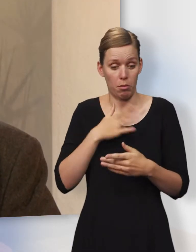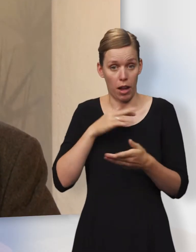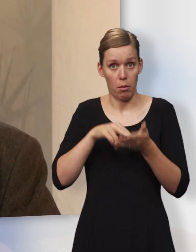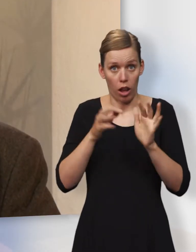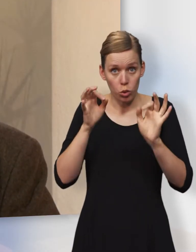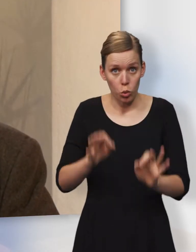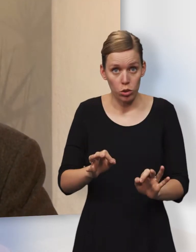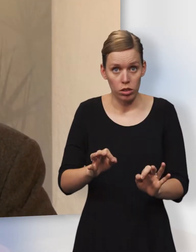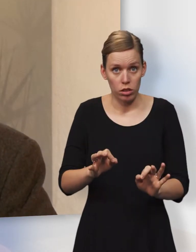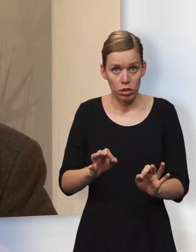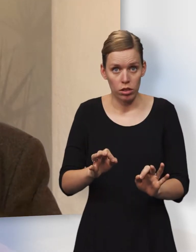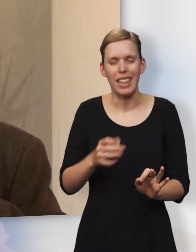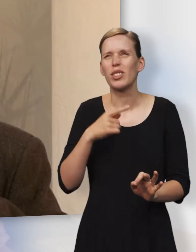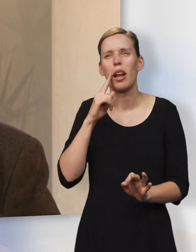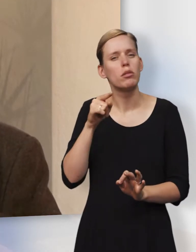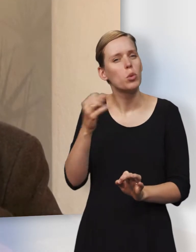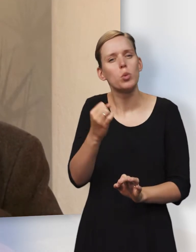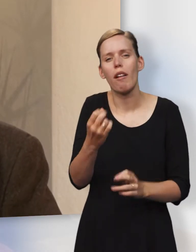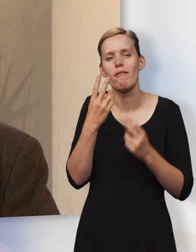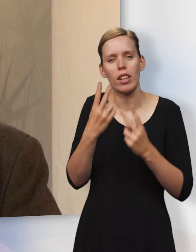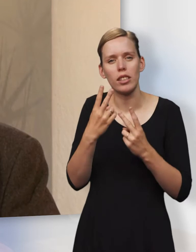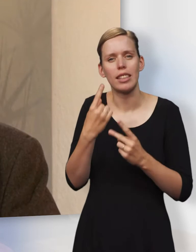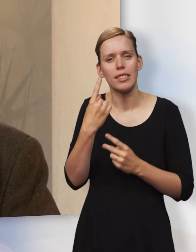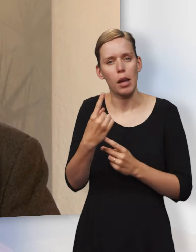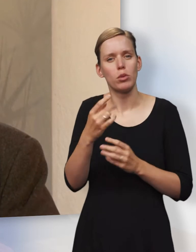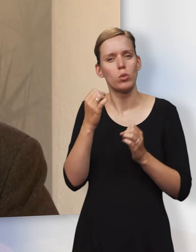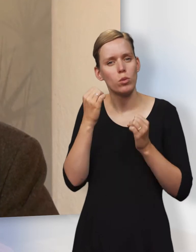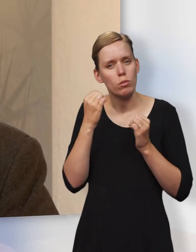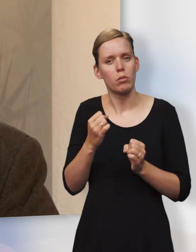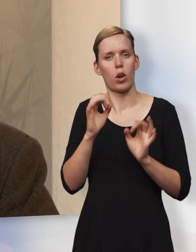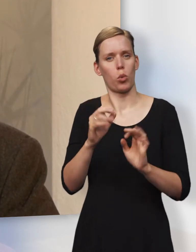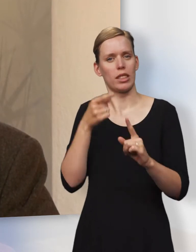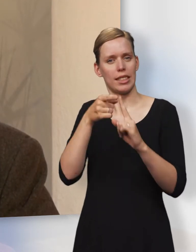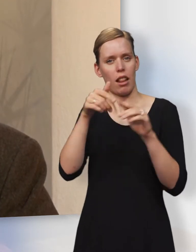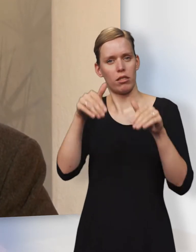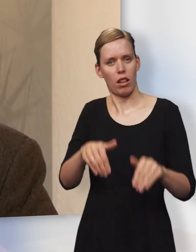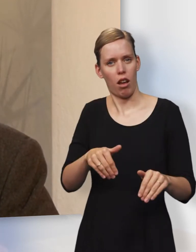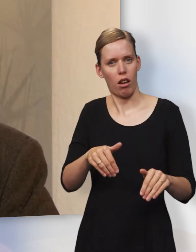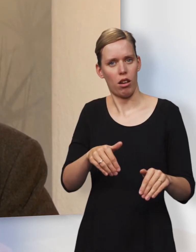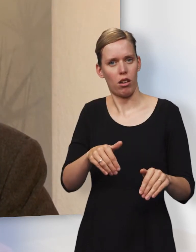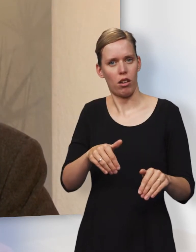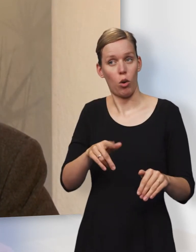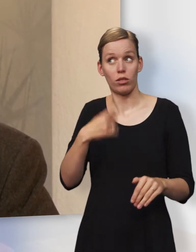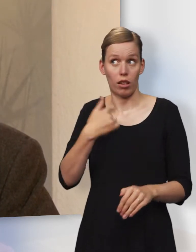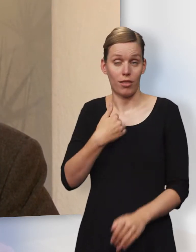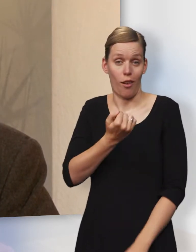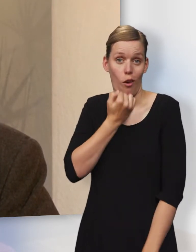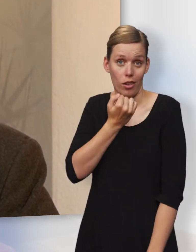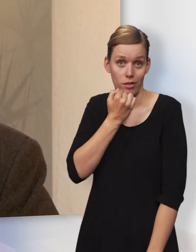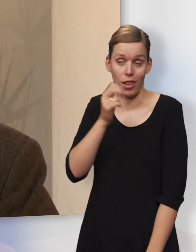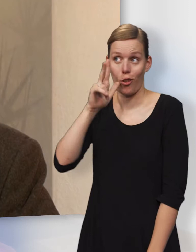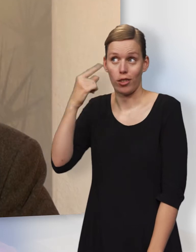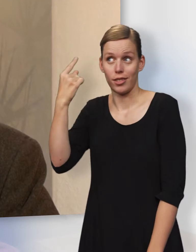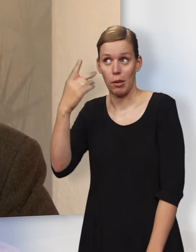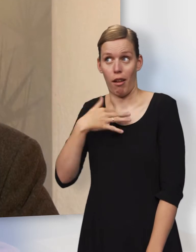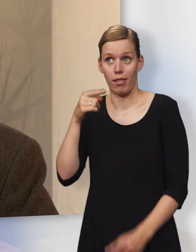vorhabe, und das ist ganz wichtig, dass man ganz gute Ziele hat. Und dann hoffe ich, dass Gott auch hinter